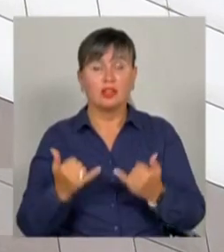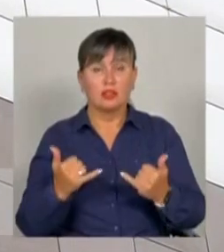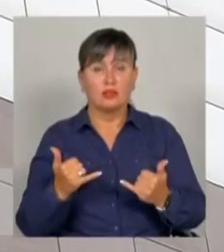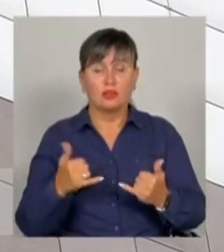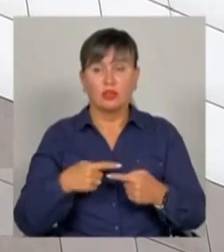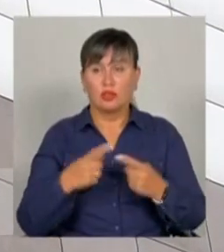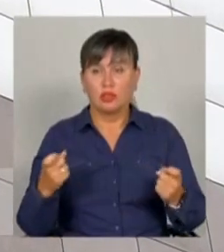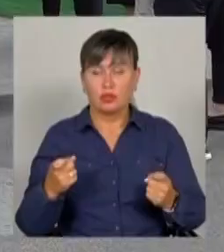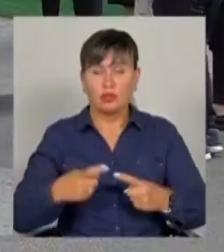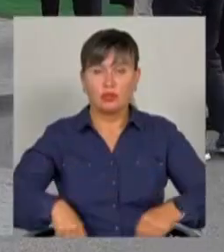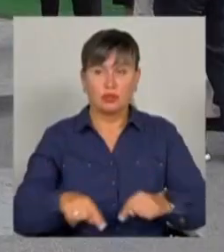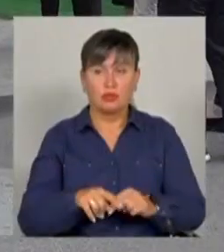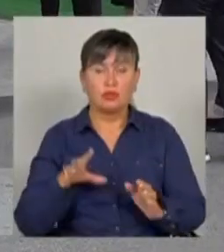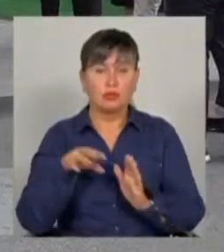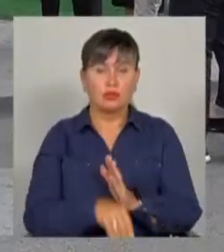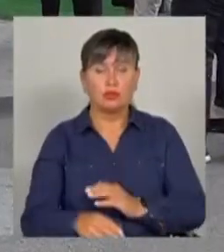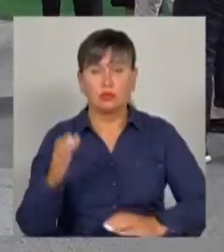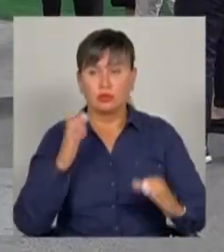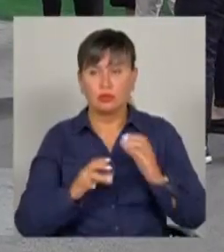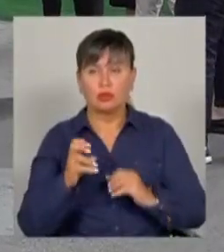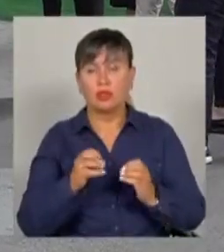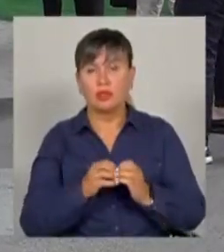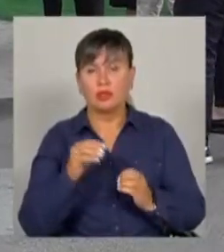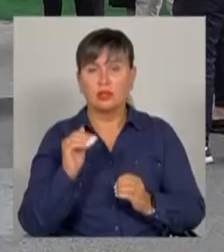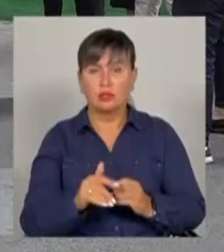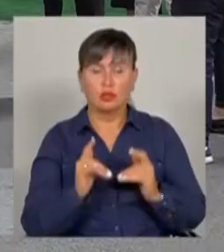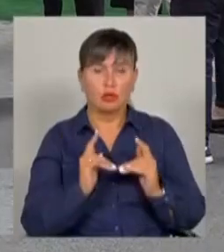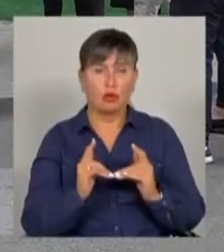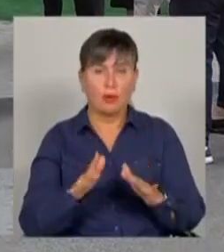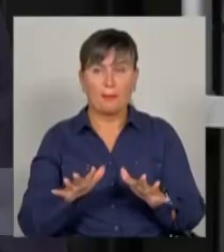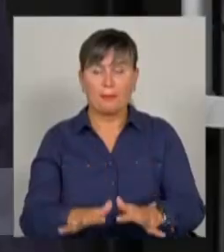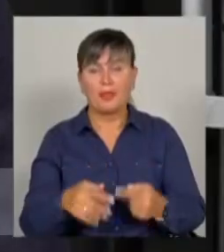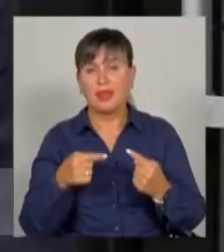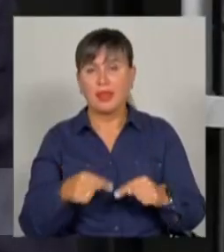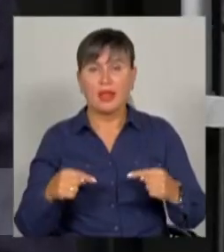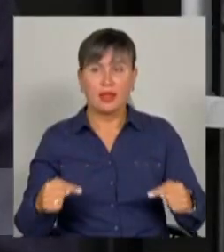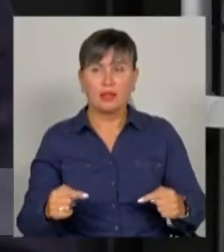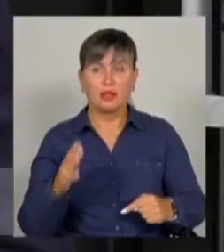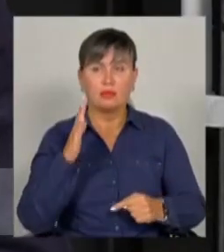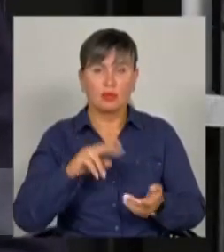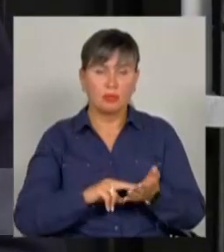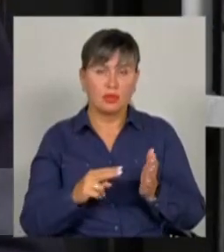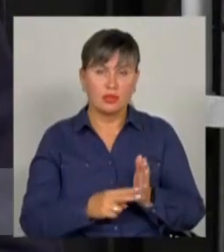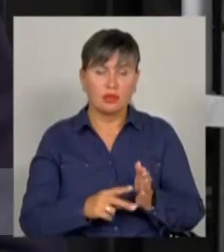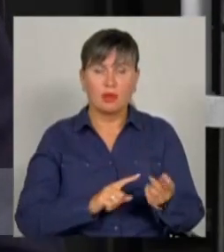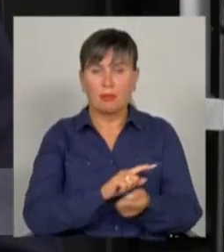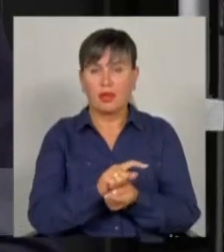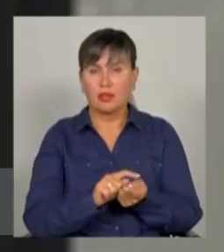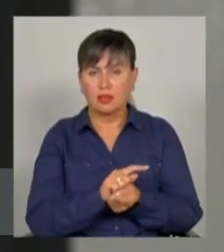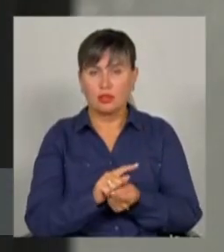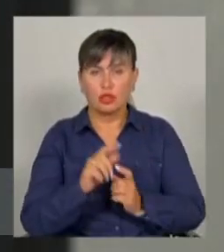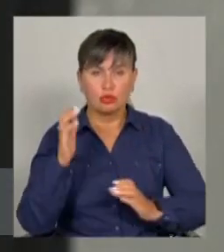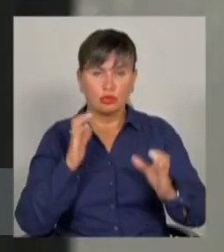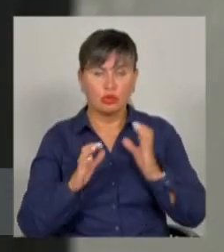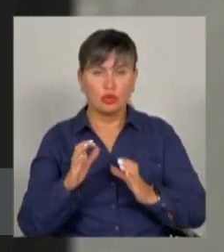объекты гостиничного бизнеса заселили студентов на 10 тысяч койко-мест. Некоторые из них в перспективе планируют модернизировать под